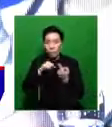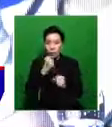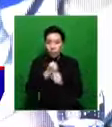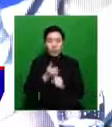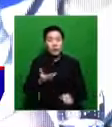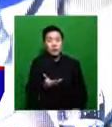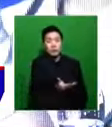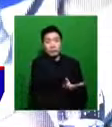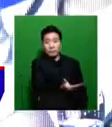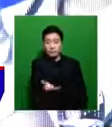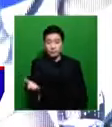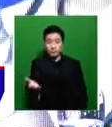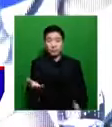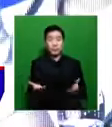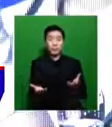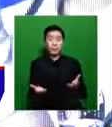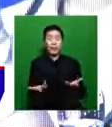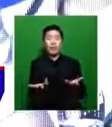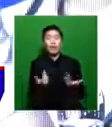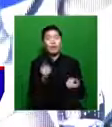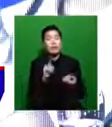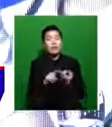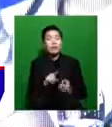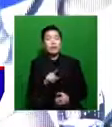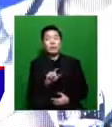นอาจจะ